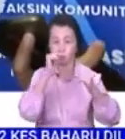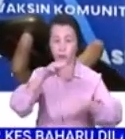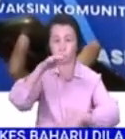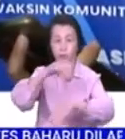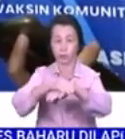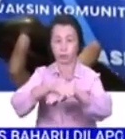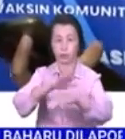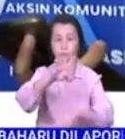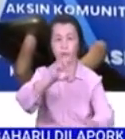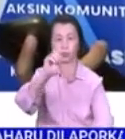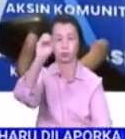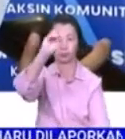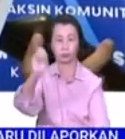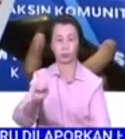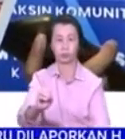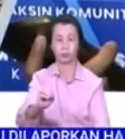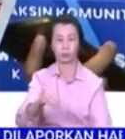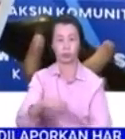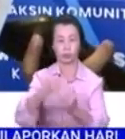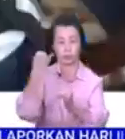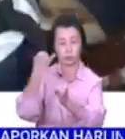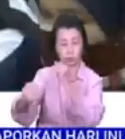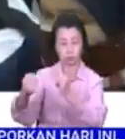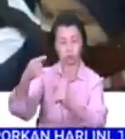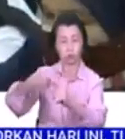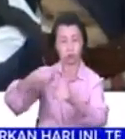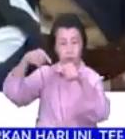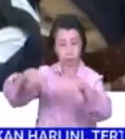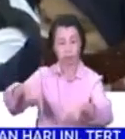cecah 40% dalam hujung bulan ni.